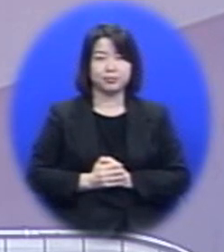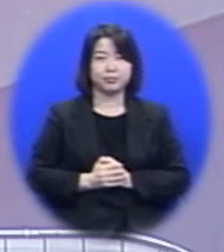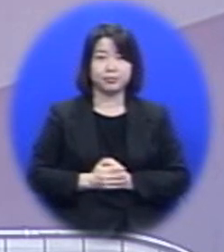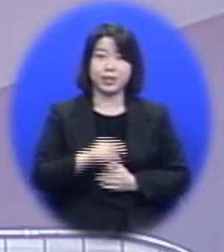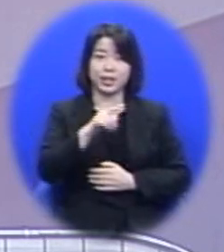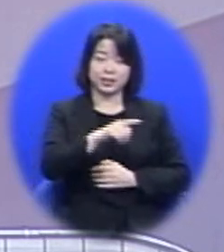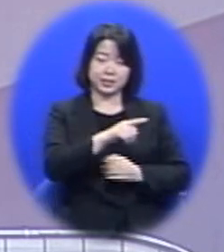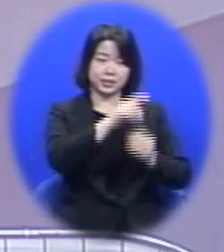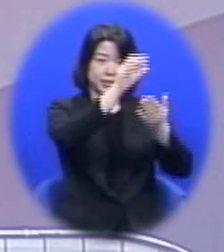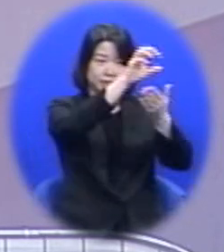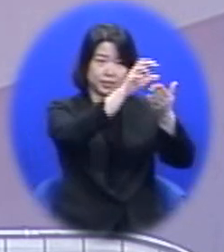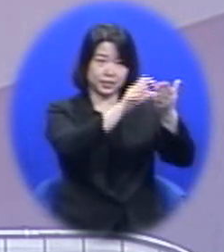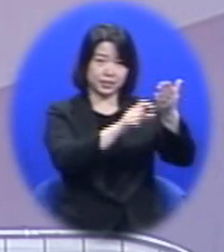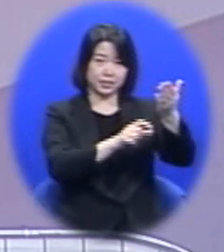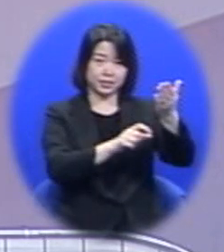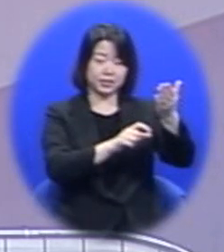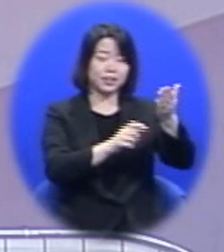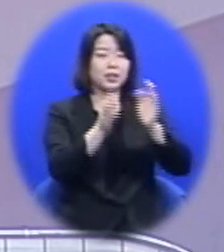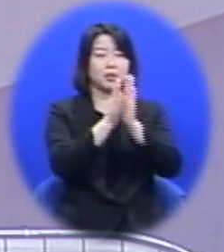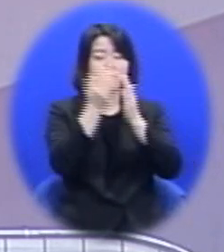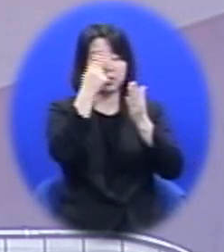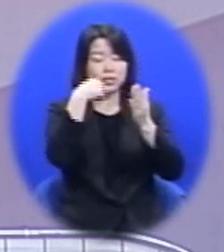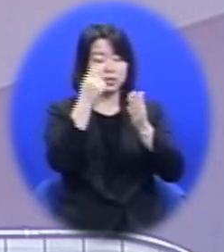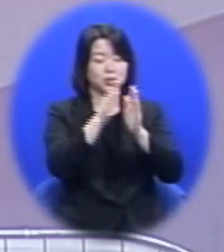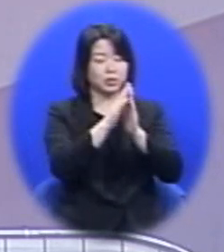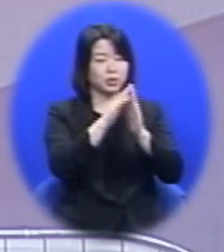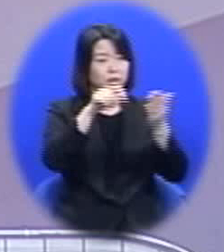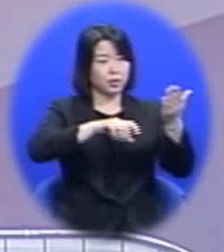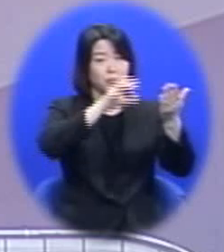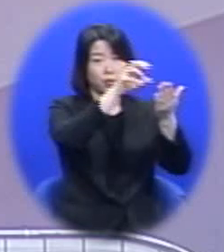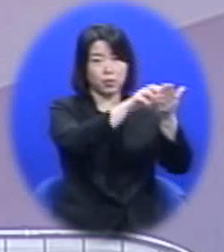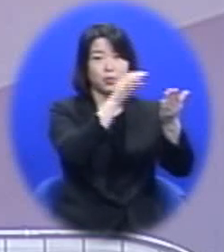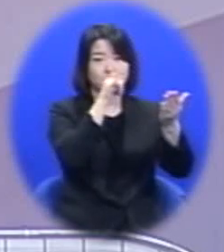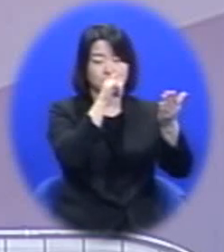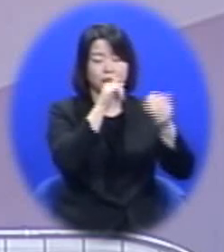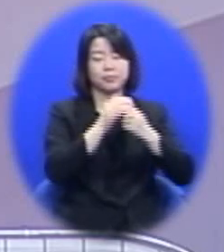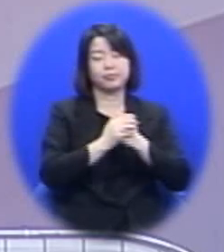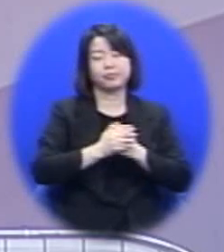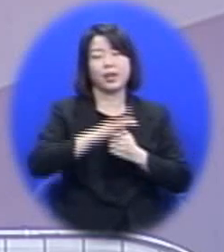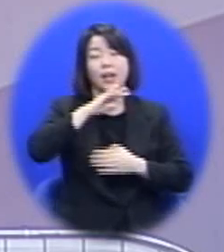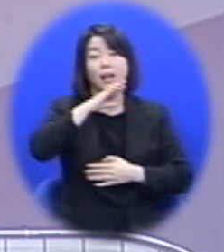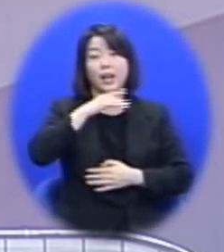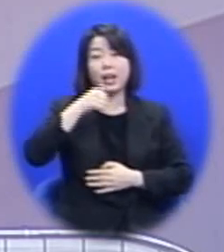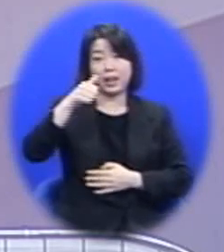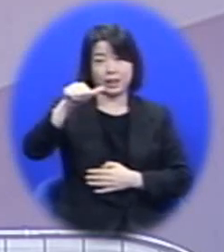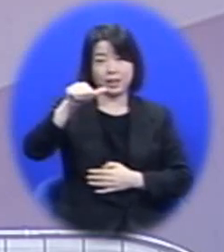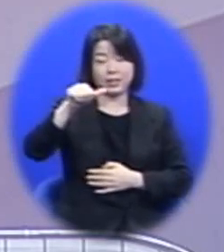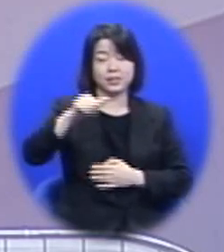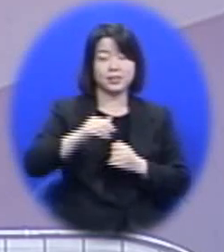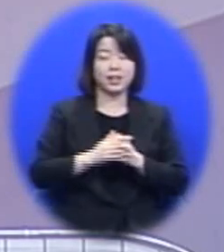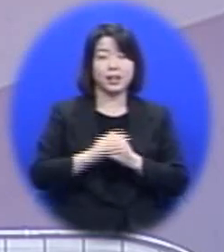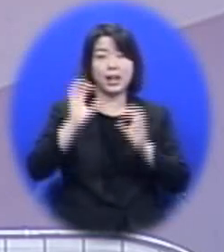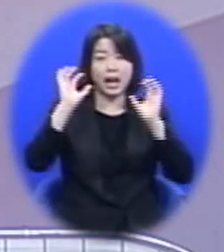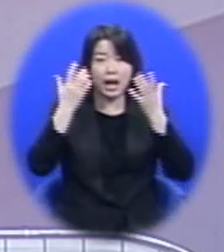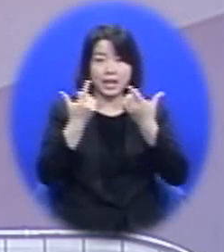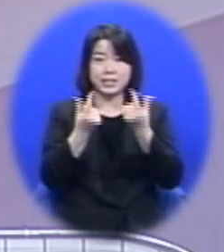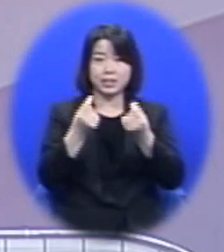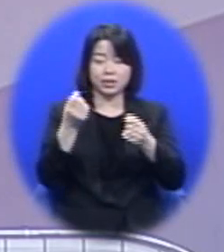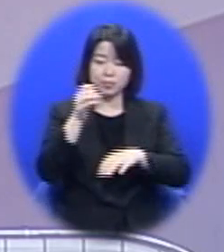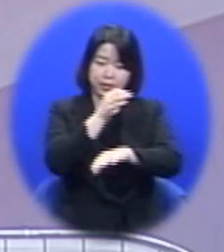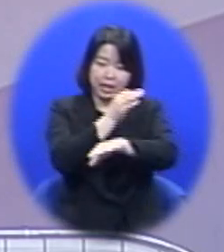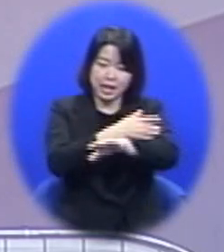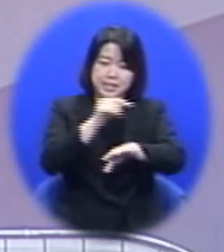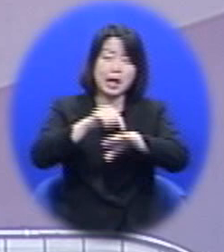그 글을 페이스북에 올리셨어요. 여러분 다섯 살 된 아이처럼 그런 정말 단순한 마음과